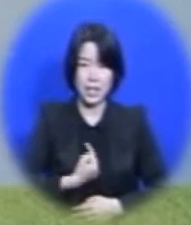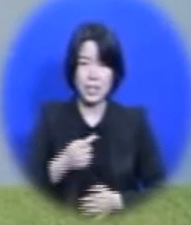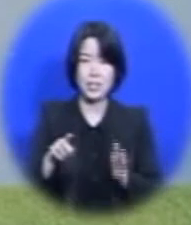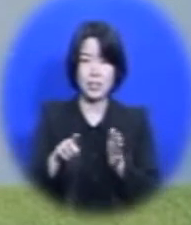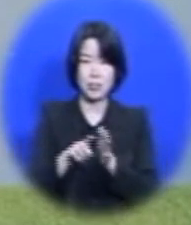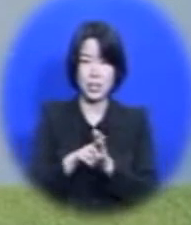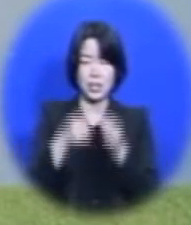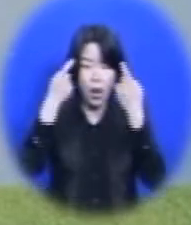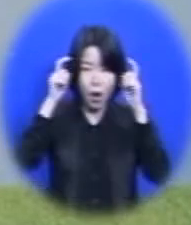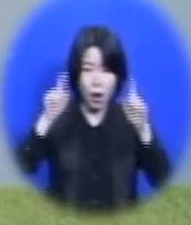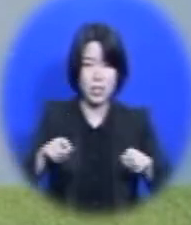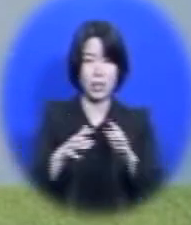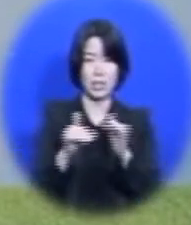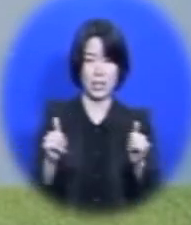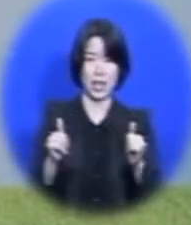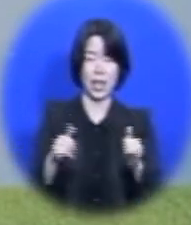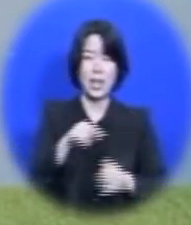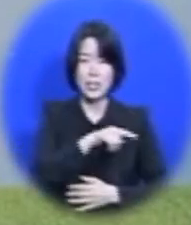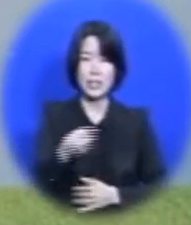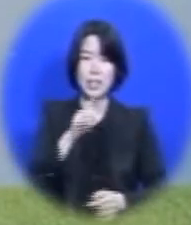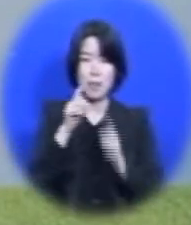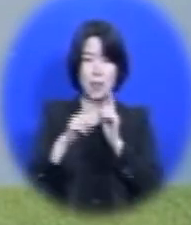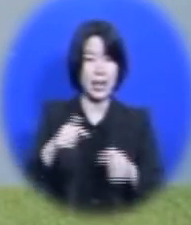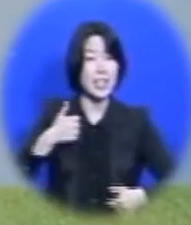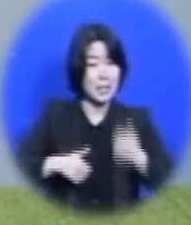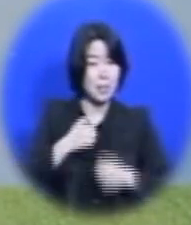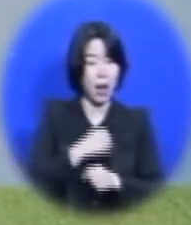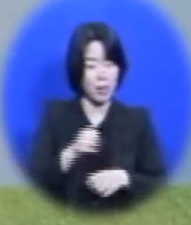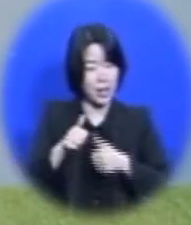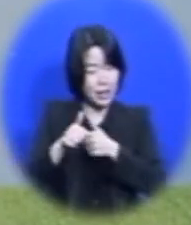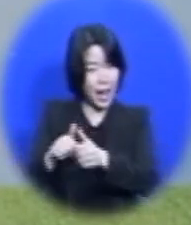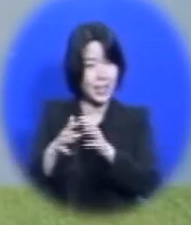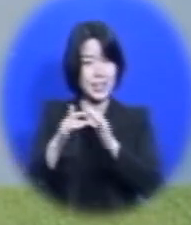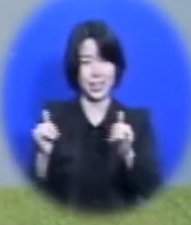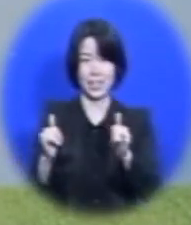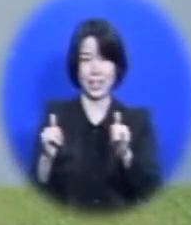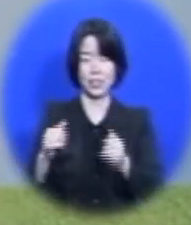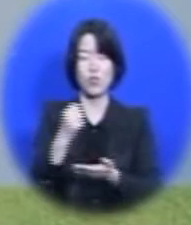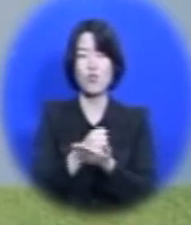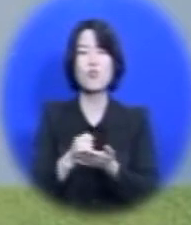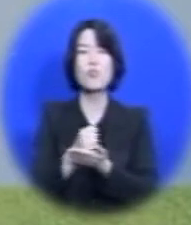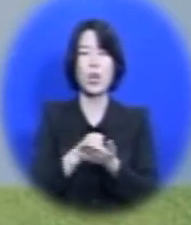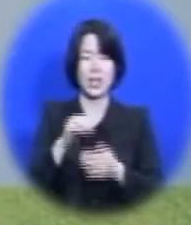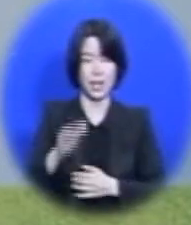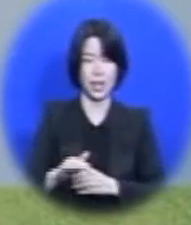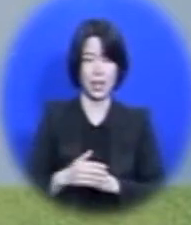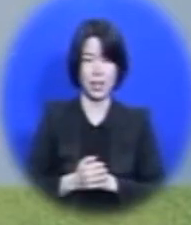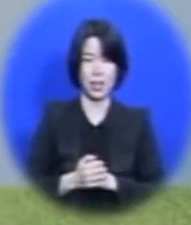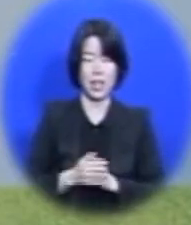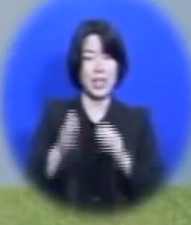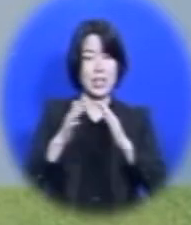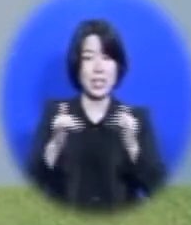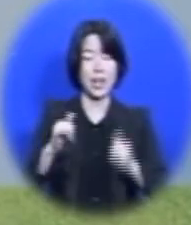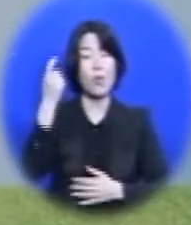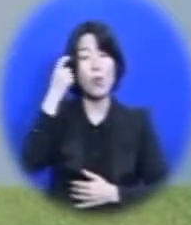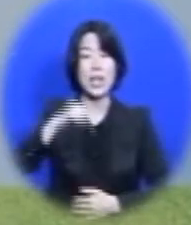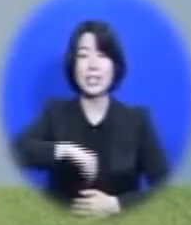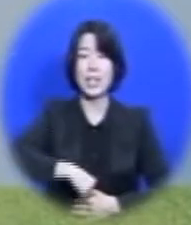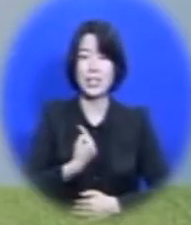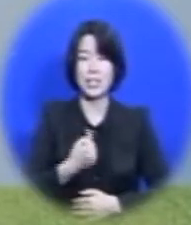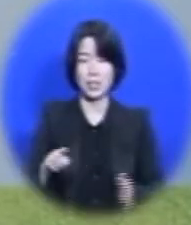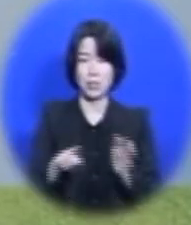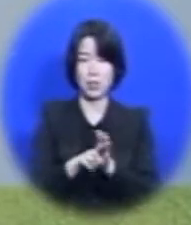믿는 어리석은 자들과 그들의 말을 기뻐하며 따르는 자들의 운명이다. 사람이 왜 자기 자신을 믿고